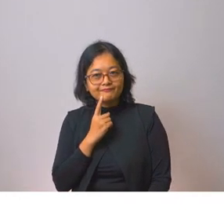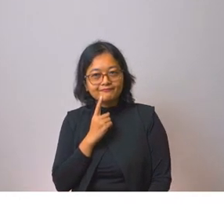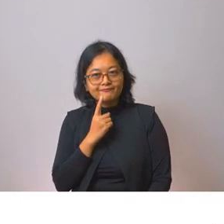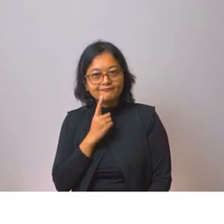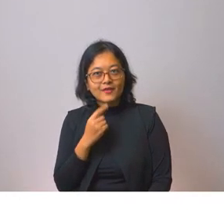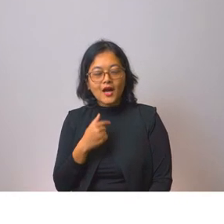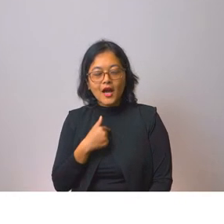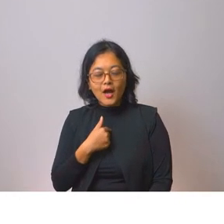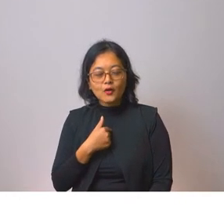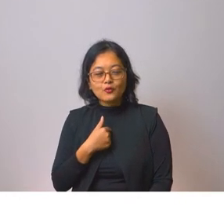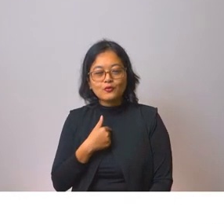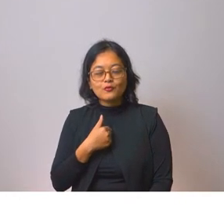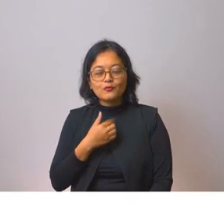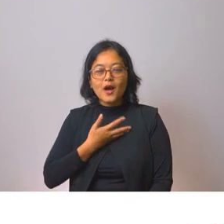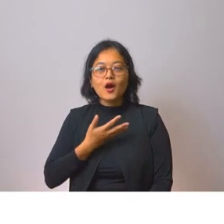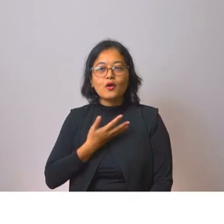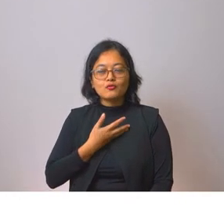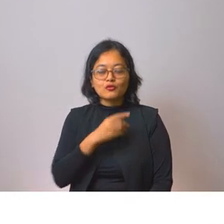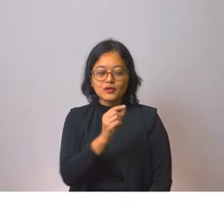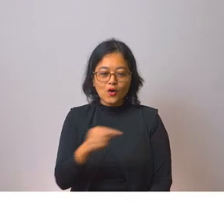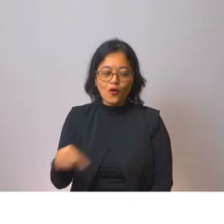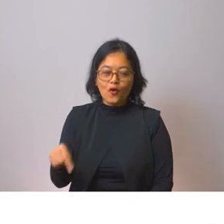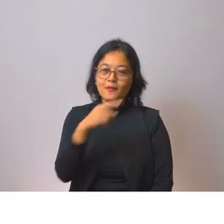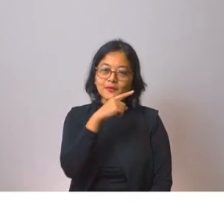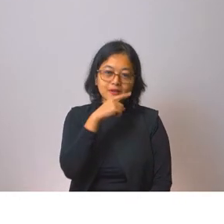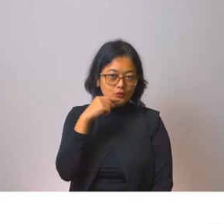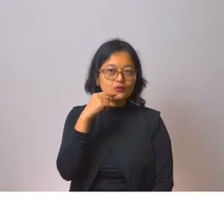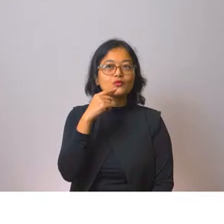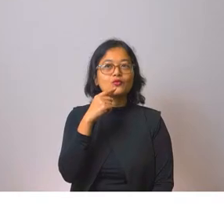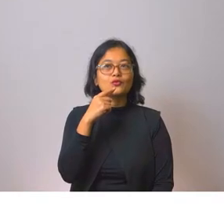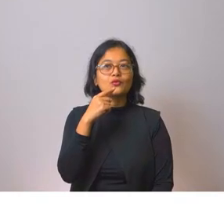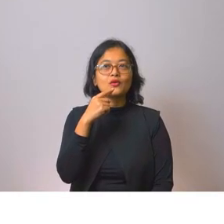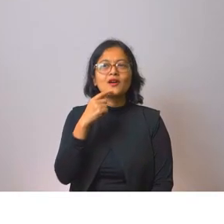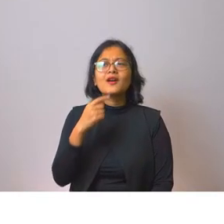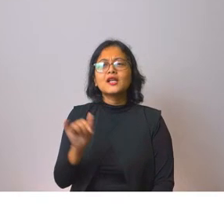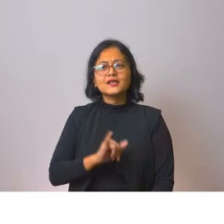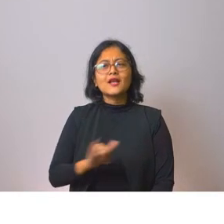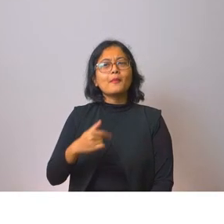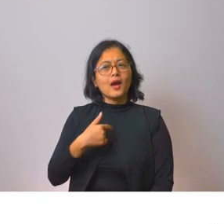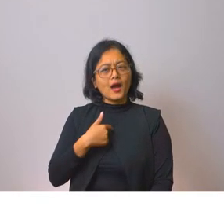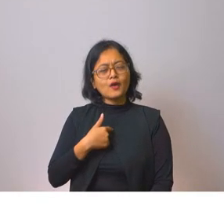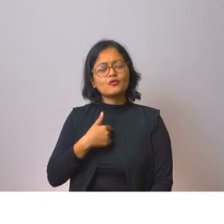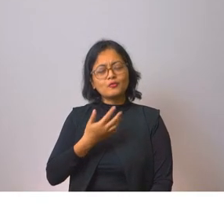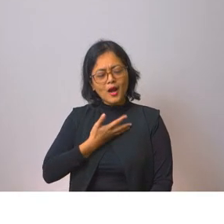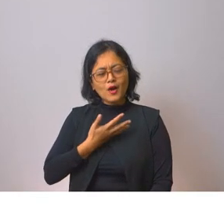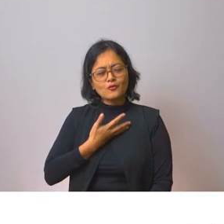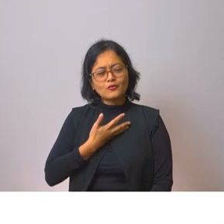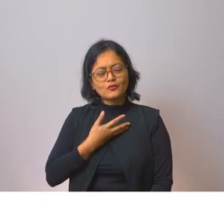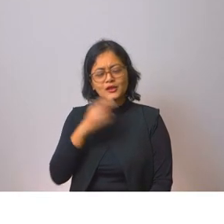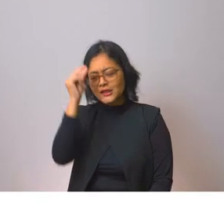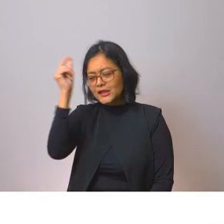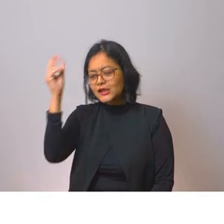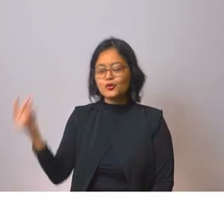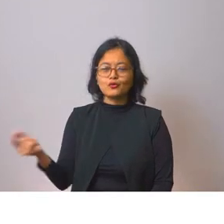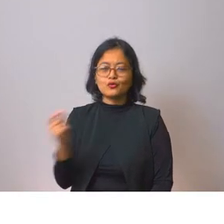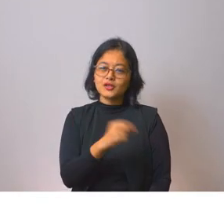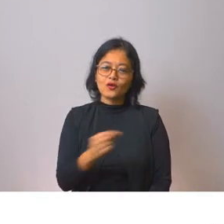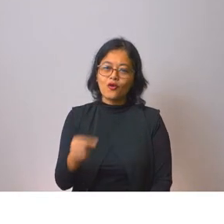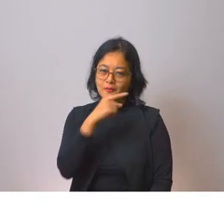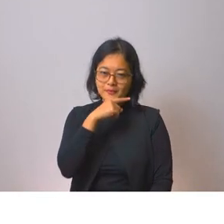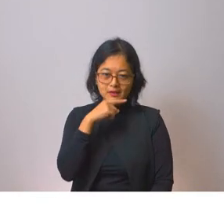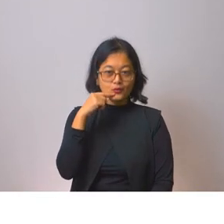Kangen di sekolah minggu. Saya juga kangen. Apalagi nih